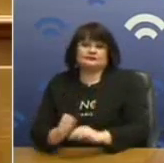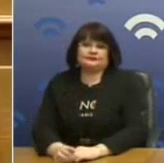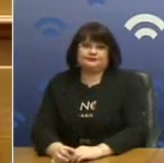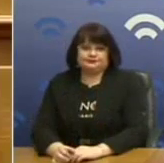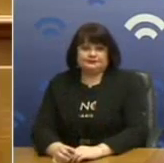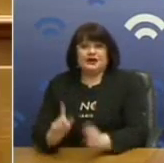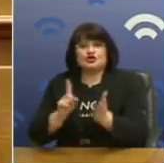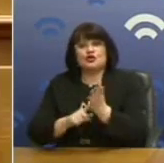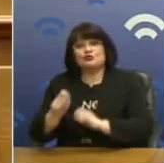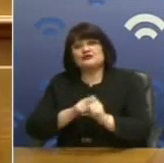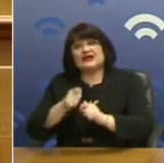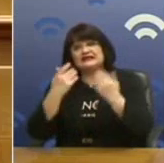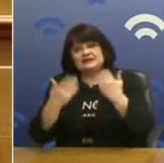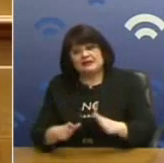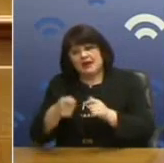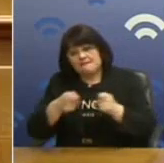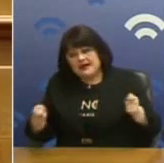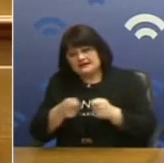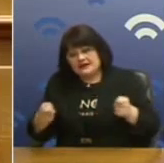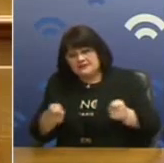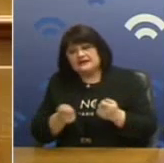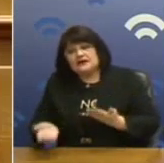Νομοθετήσαμε μια σειρά από μέτρα υπέρ των εργαζομένων.